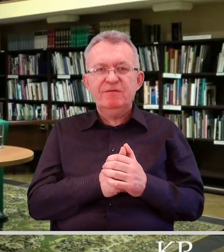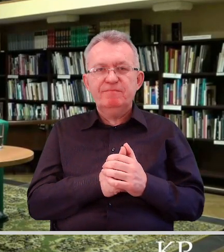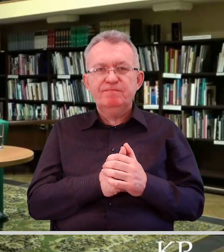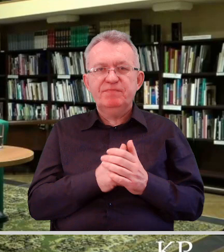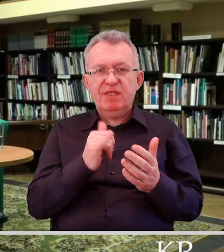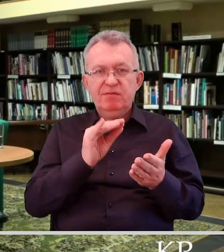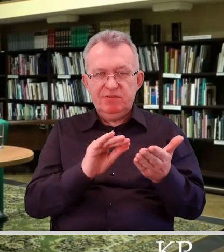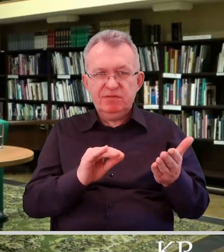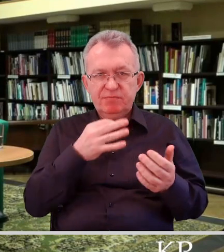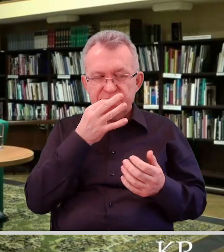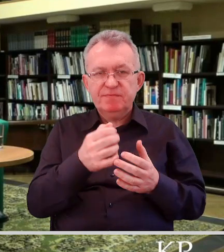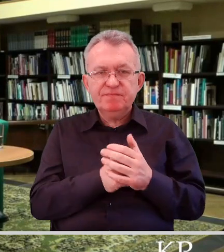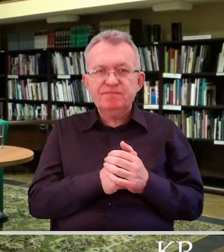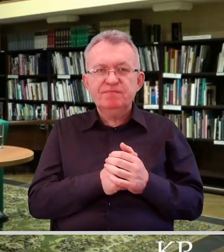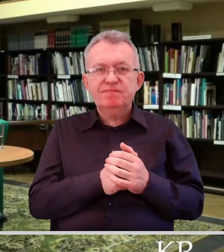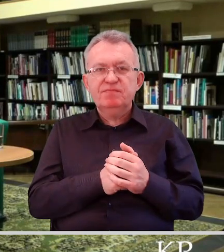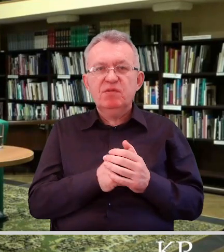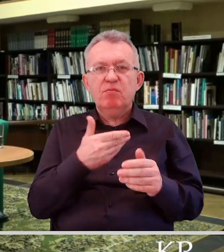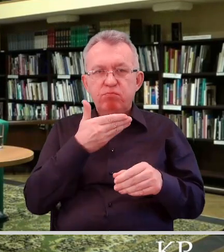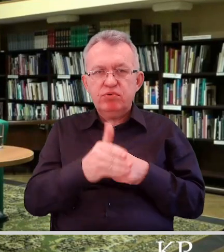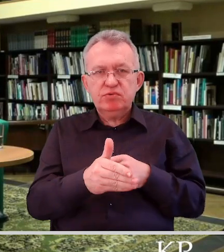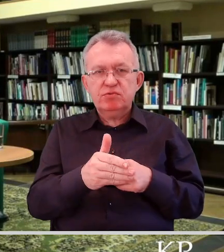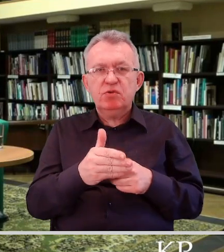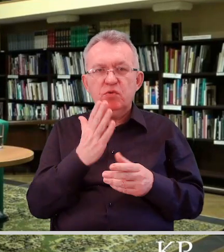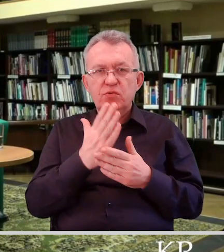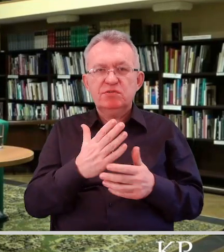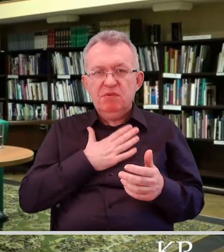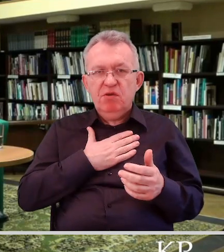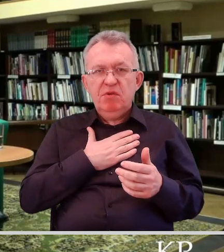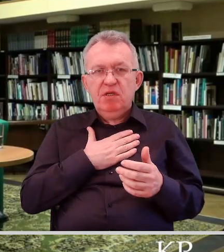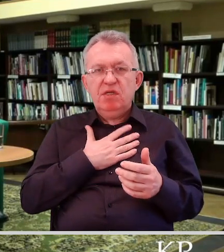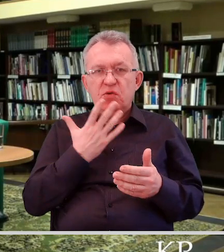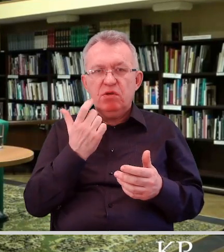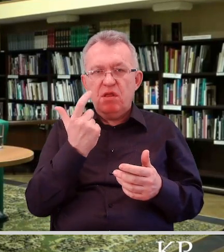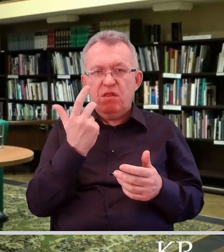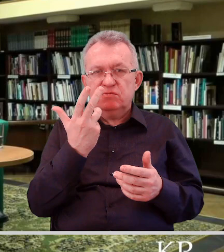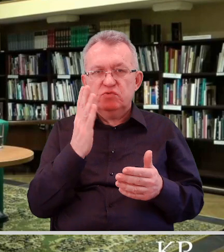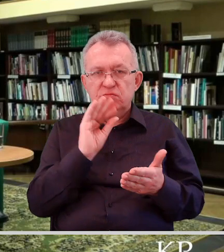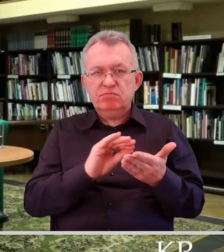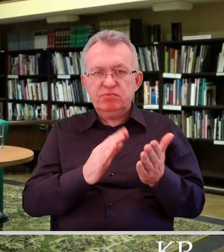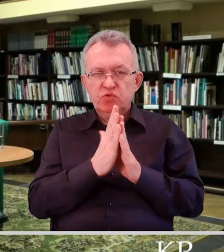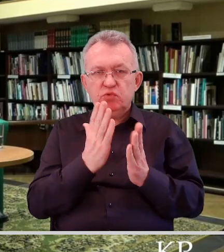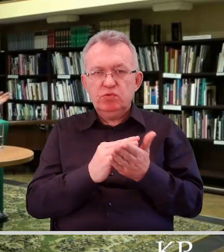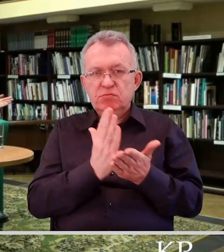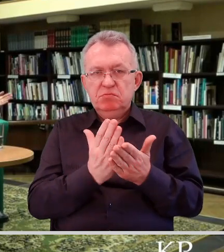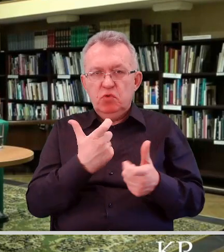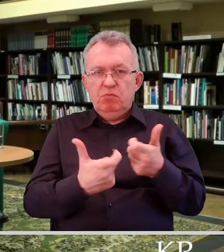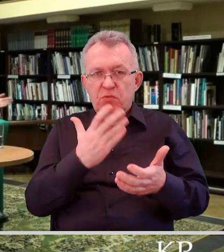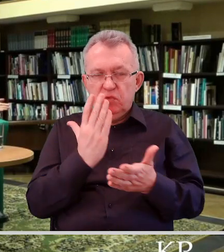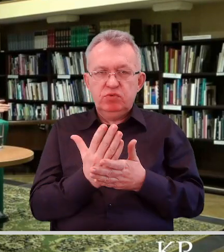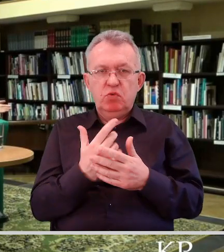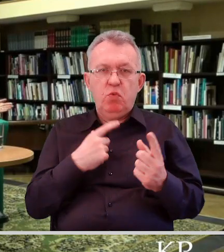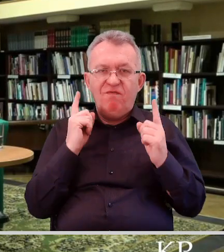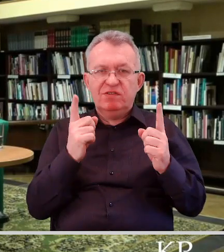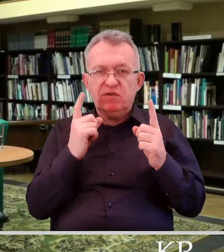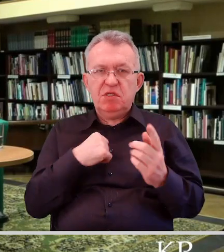Jako pisarka? To późno. Ja już miałam kilka powieści i cały czas jakby uważałam, że jestem